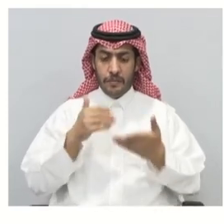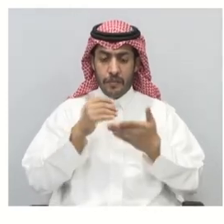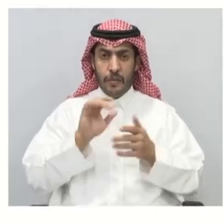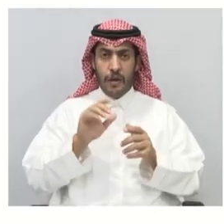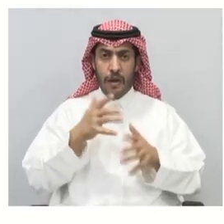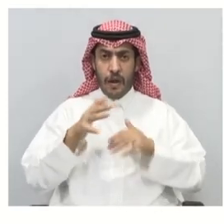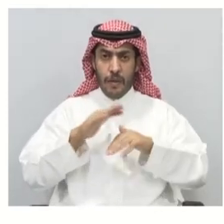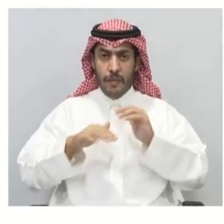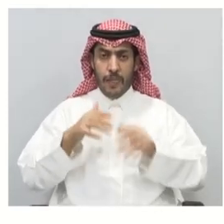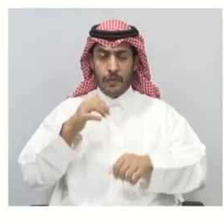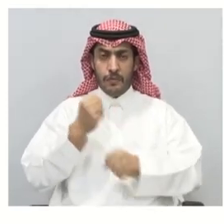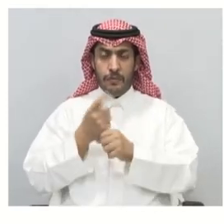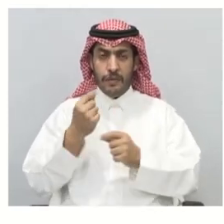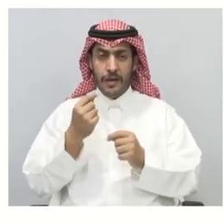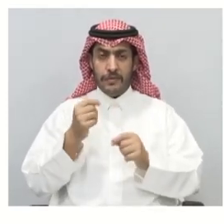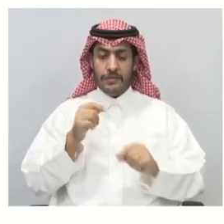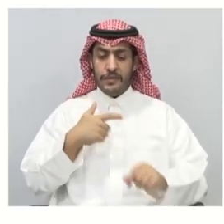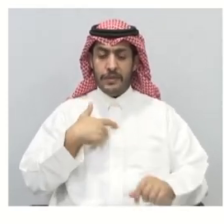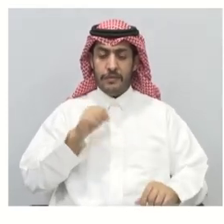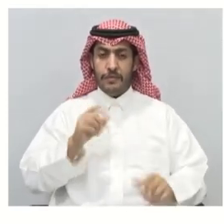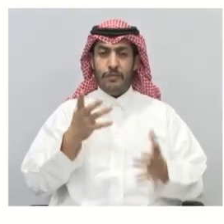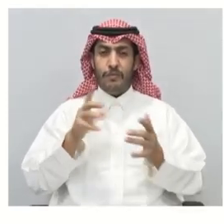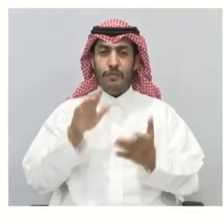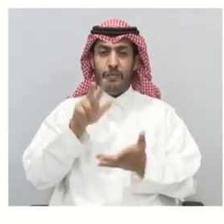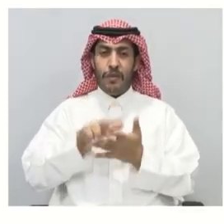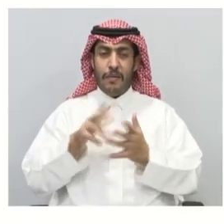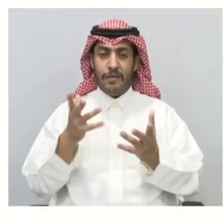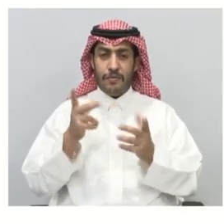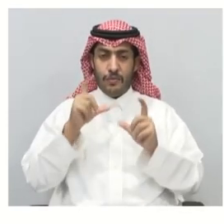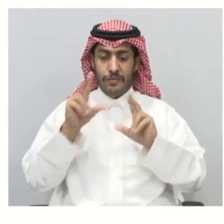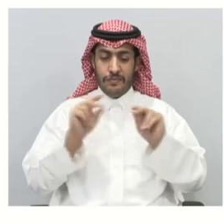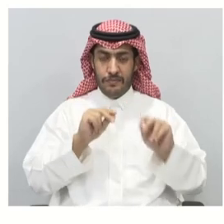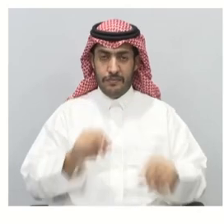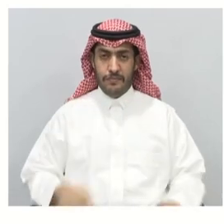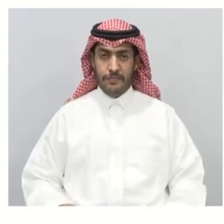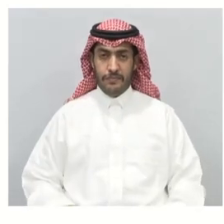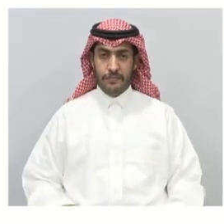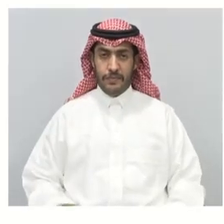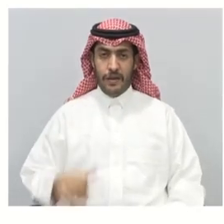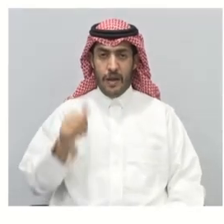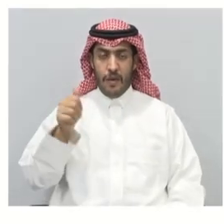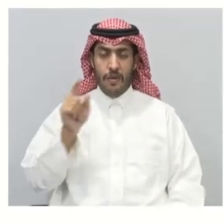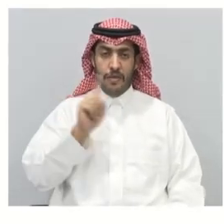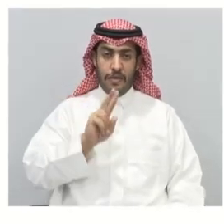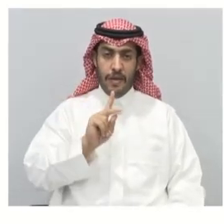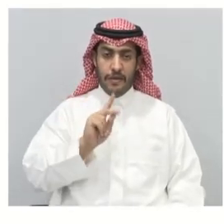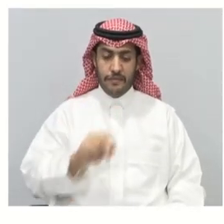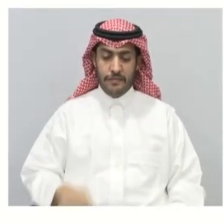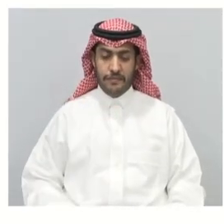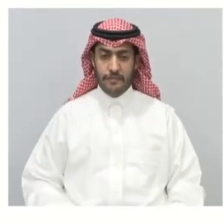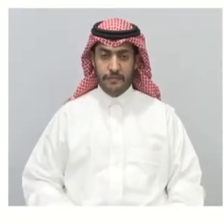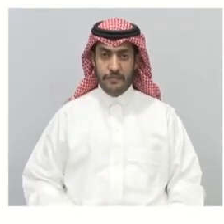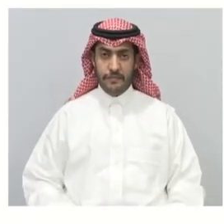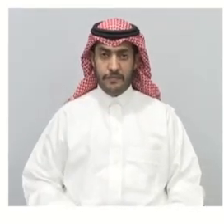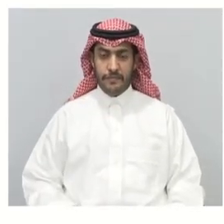ووضعنا الارقام مطابقه للرسم في الصوره الاولى والثانيه ايضا